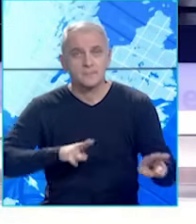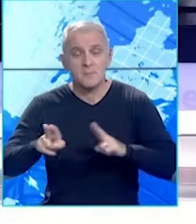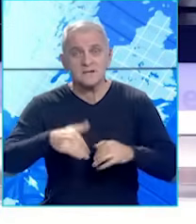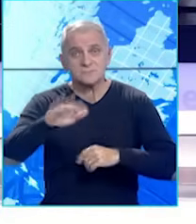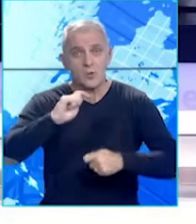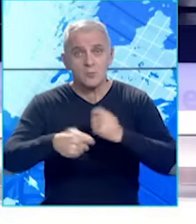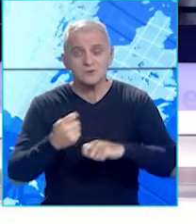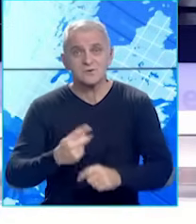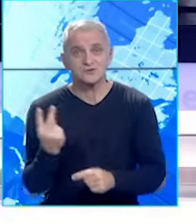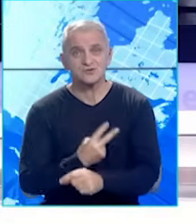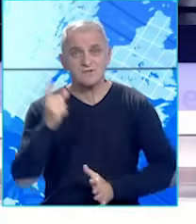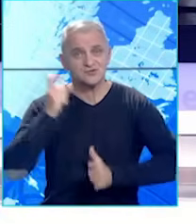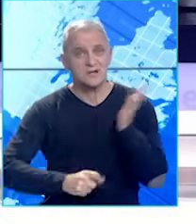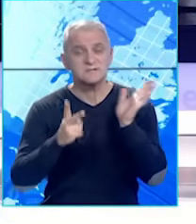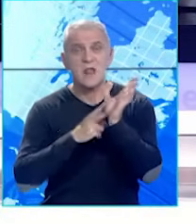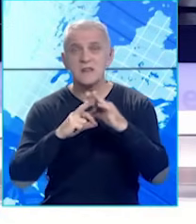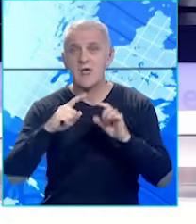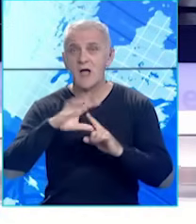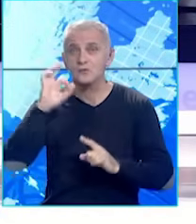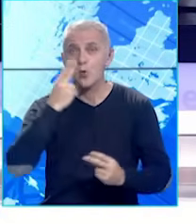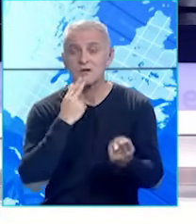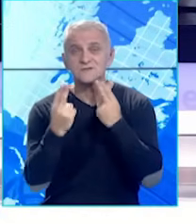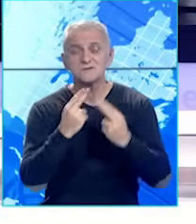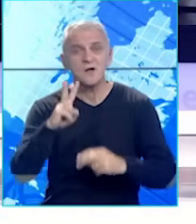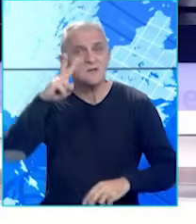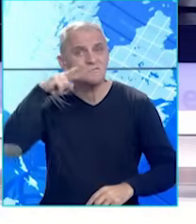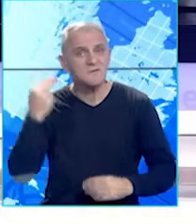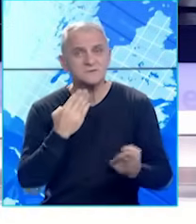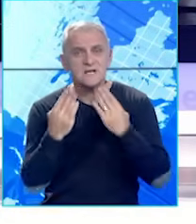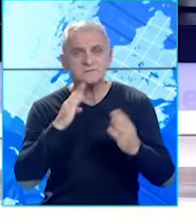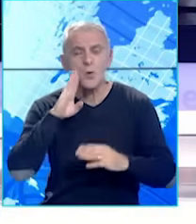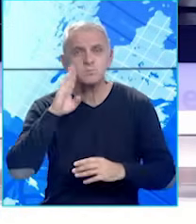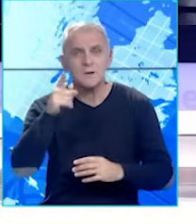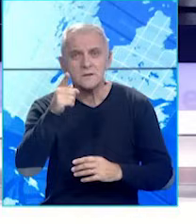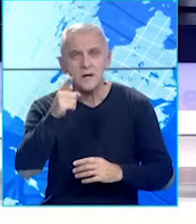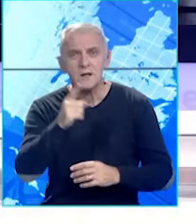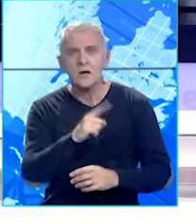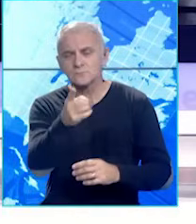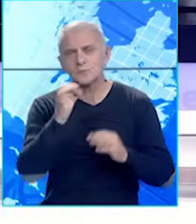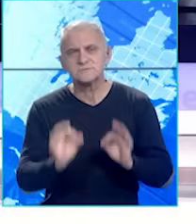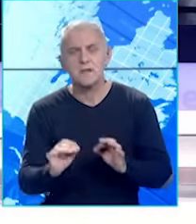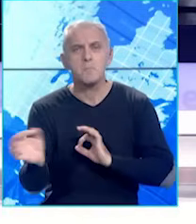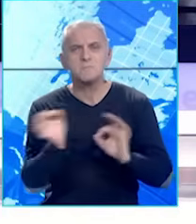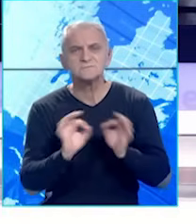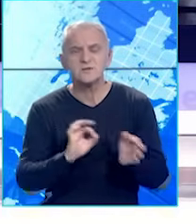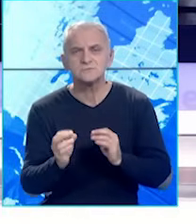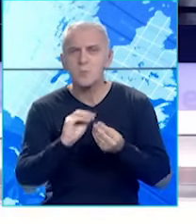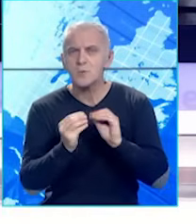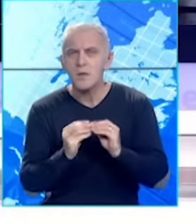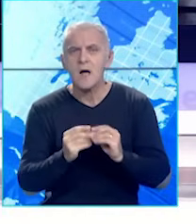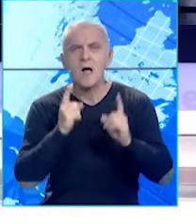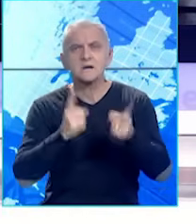Ministri spoljnih poslova zemalja članica NATO-a razgovarat će na dvodnevnom sastanku u Briselu o aktuelnim bezbjednosnim